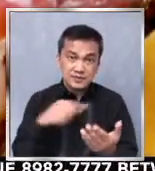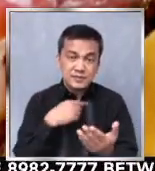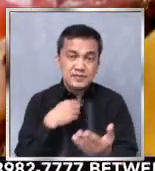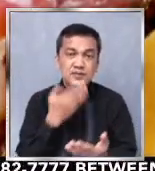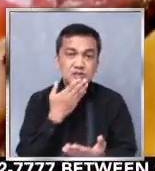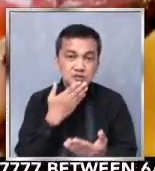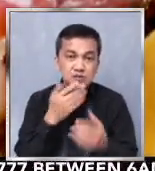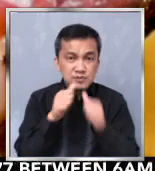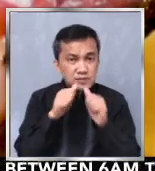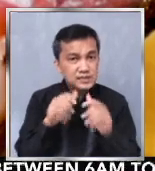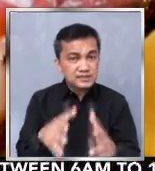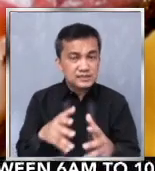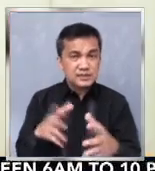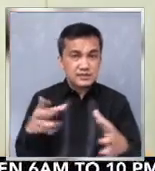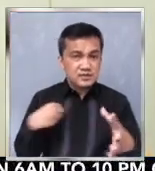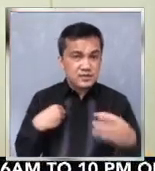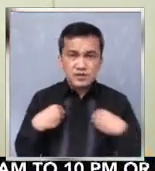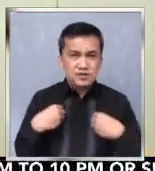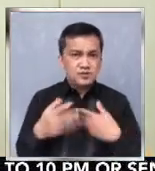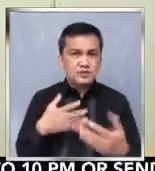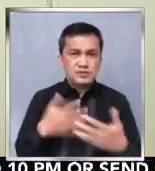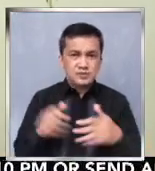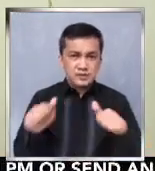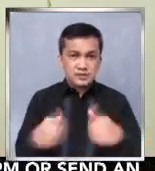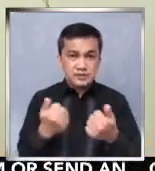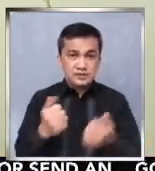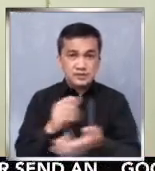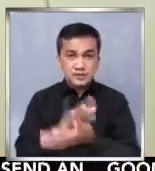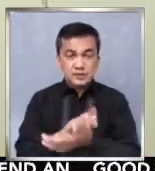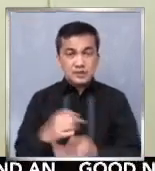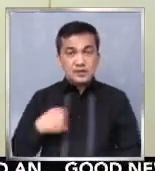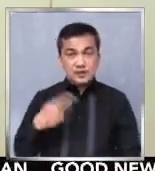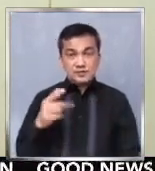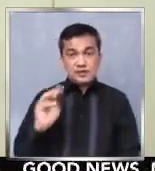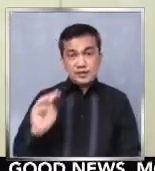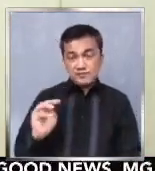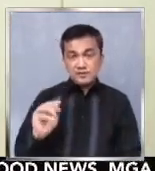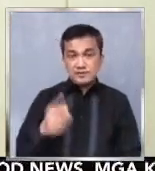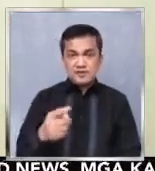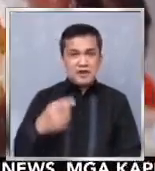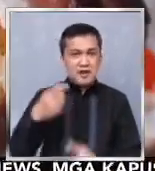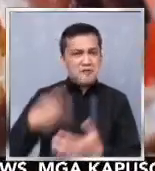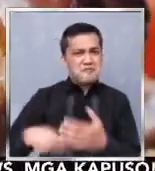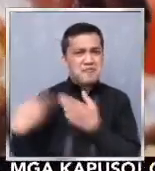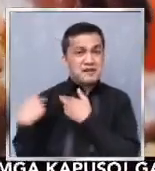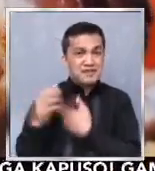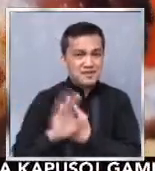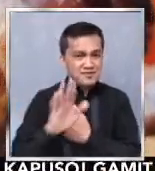kabila ng hamon ng pandemya. Ako po si Kuya Kim at sagot ko kayo 24 oras.